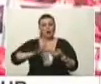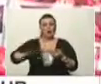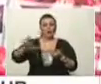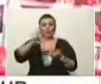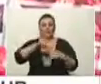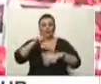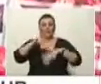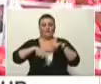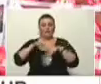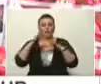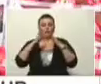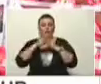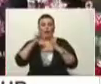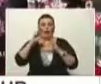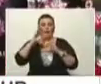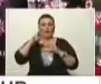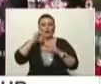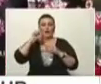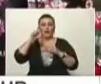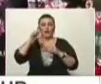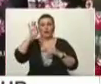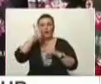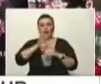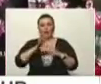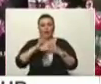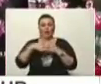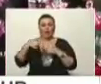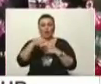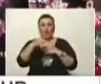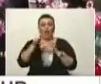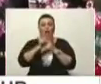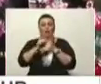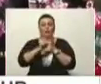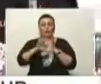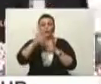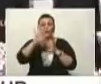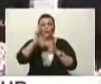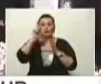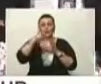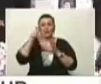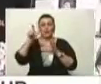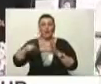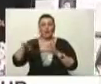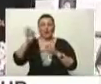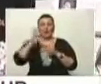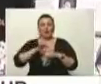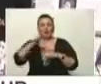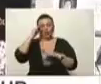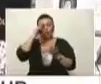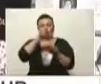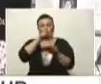vətən müharibəsində Yevlax rayonu üzrə 65 nəfər şəhid olub, 193 nəfər isə yaralanıb.